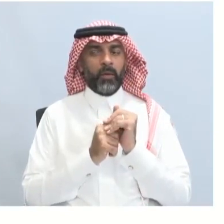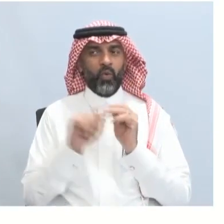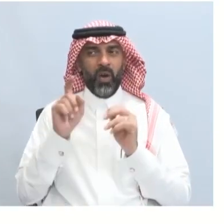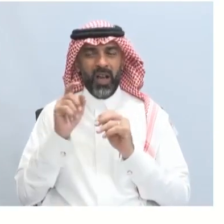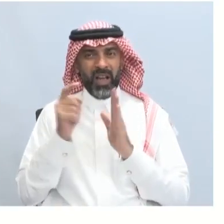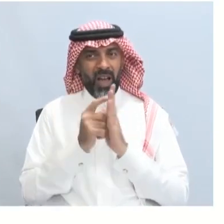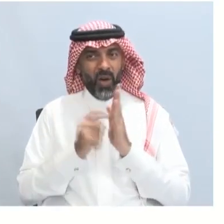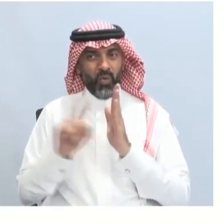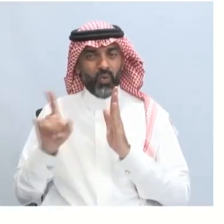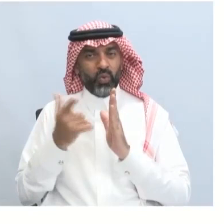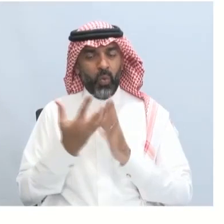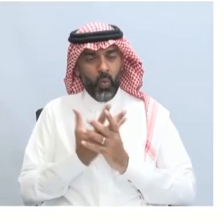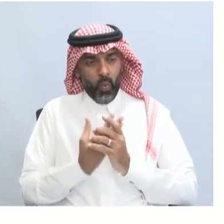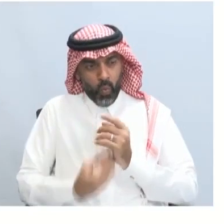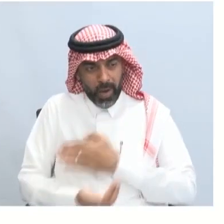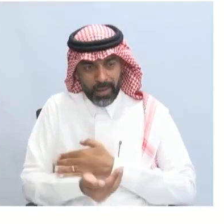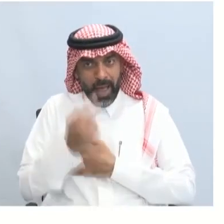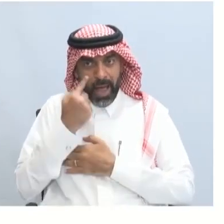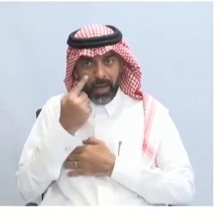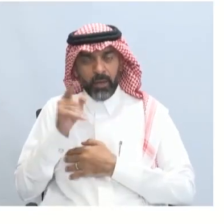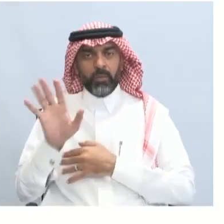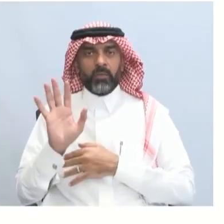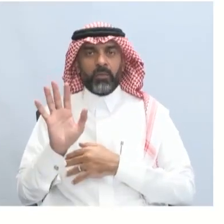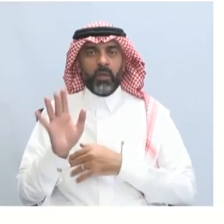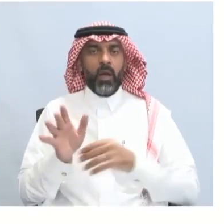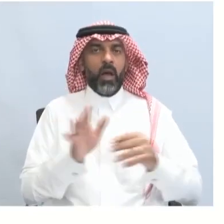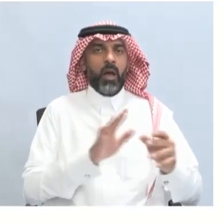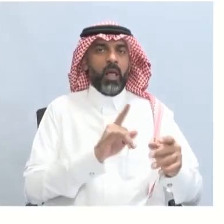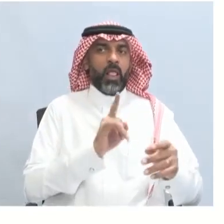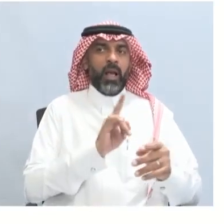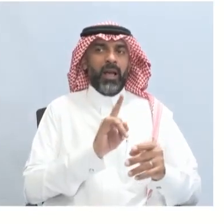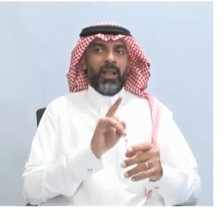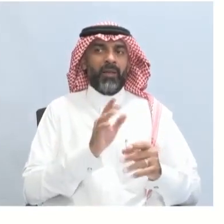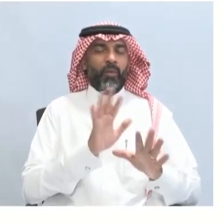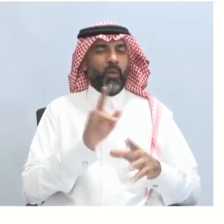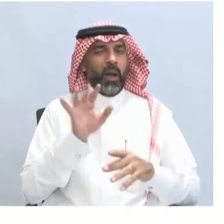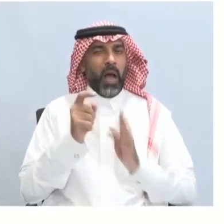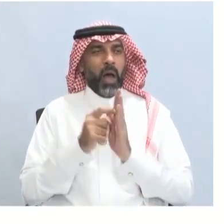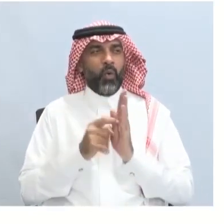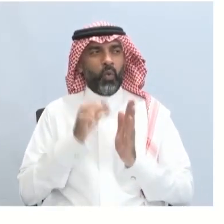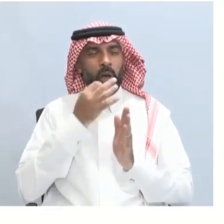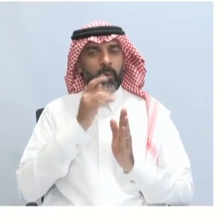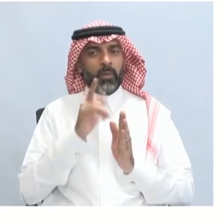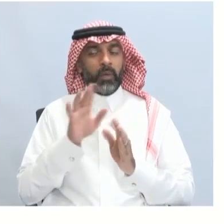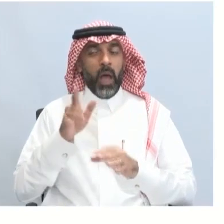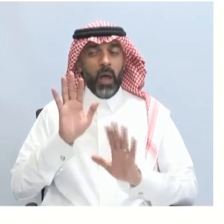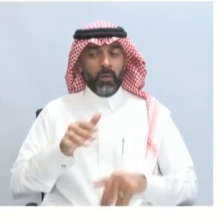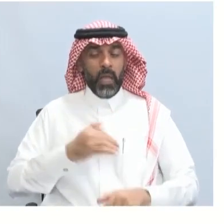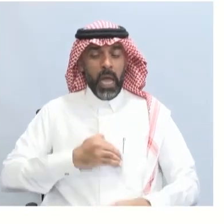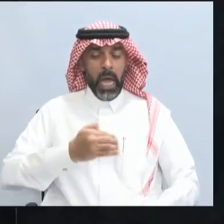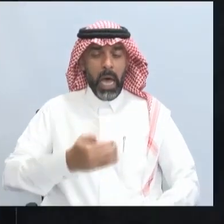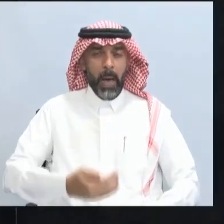استثناء ما هو هذا الاستثناء اعتراف للحمل المستكن قبل ولادته فهو في اثناء